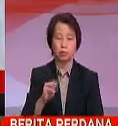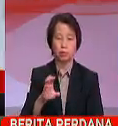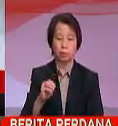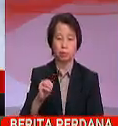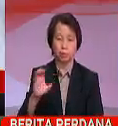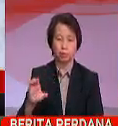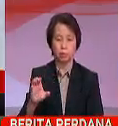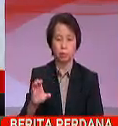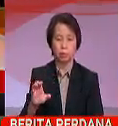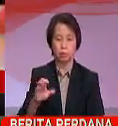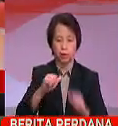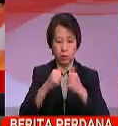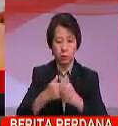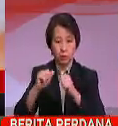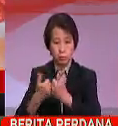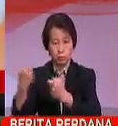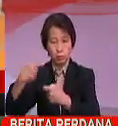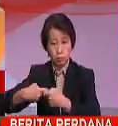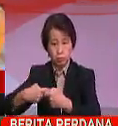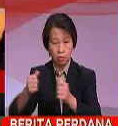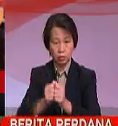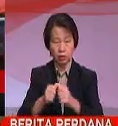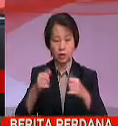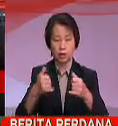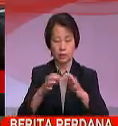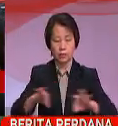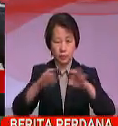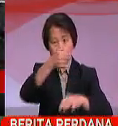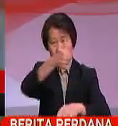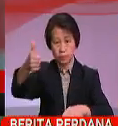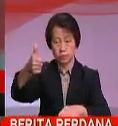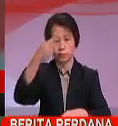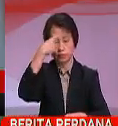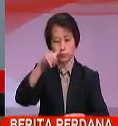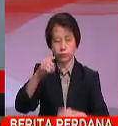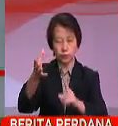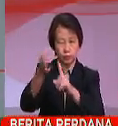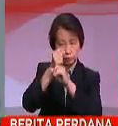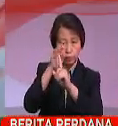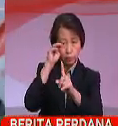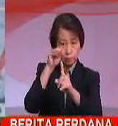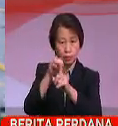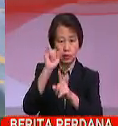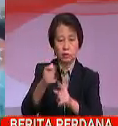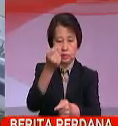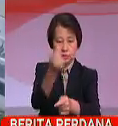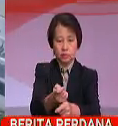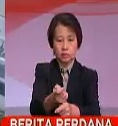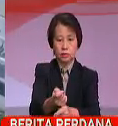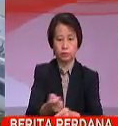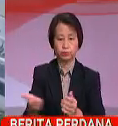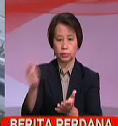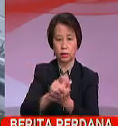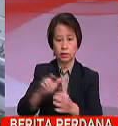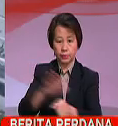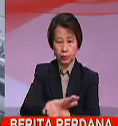MCMC, agensi-agensi berkaitan serta para pemain utama industri bagi mencapai matlamat yang ditetapkan.